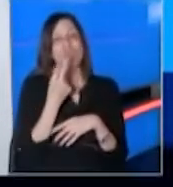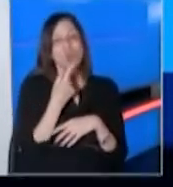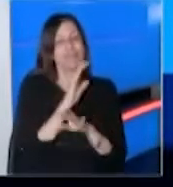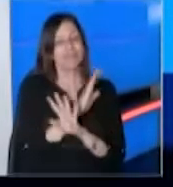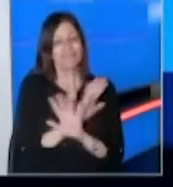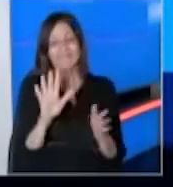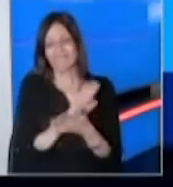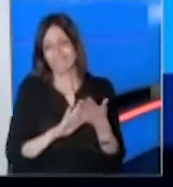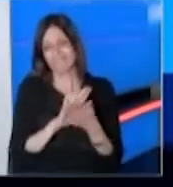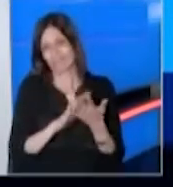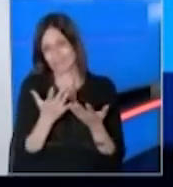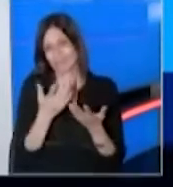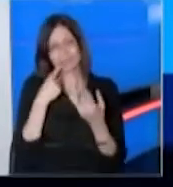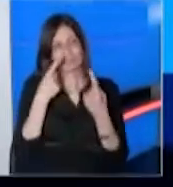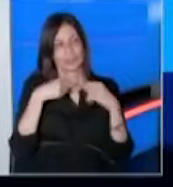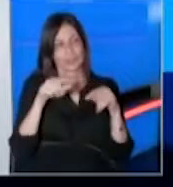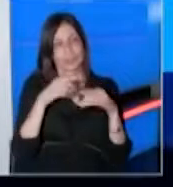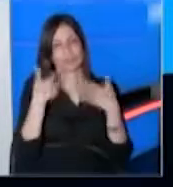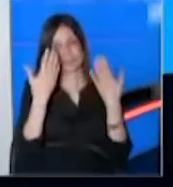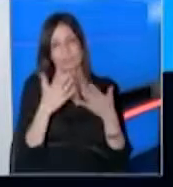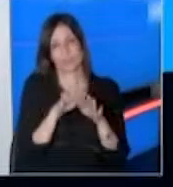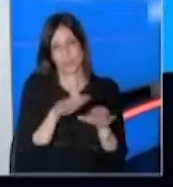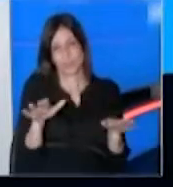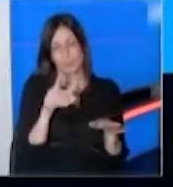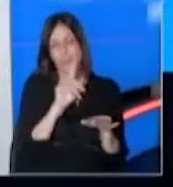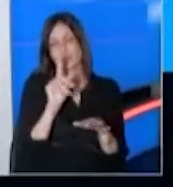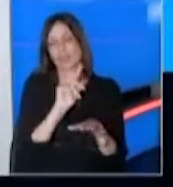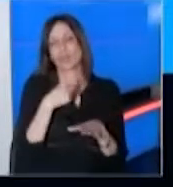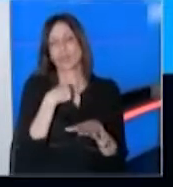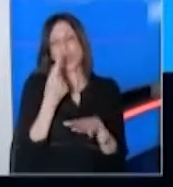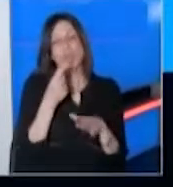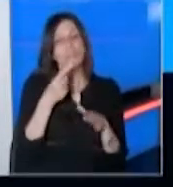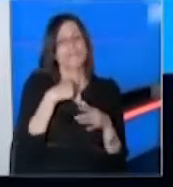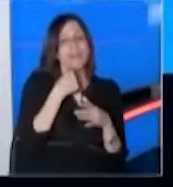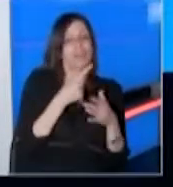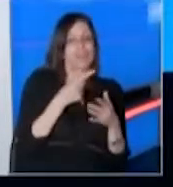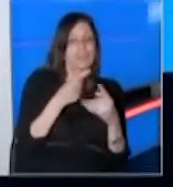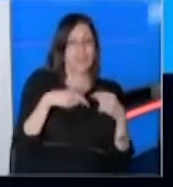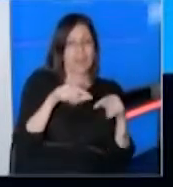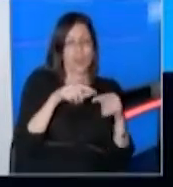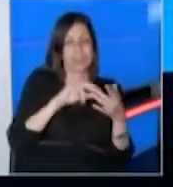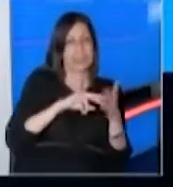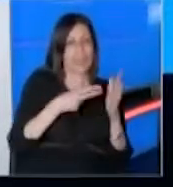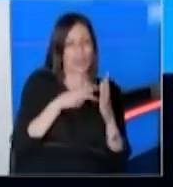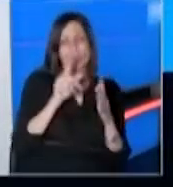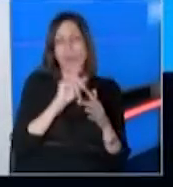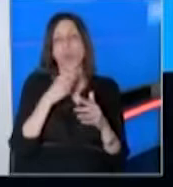צורה בוועדות שמקצות את הקרקע. הם לא קול בוועדות התכנון. הם לא קול